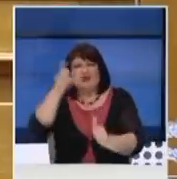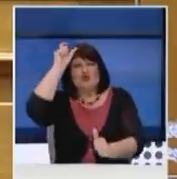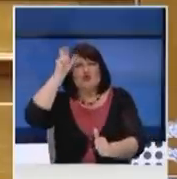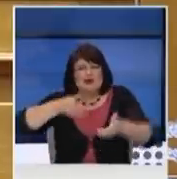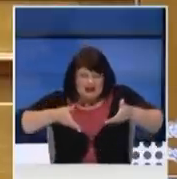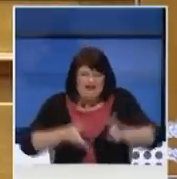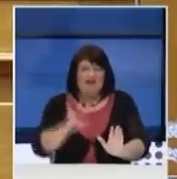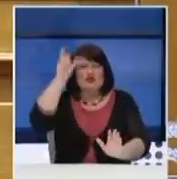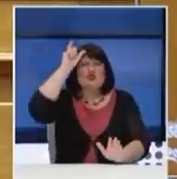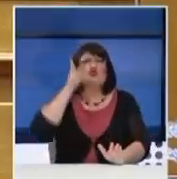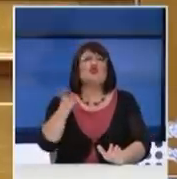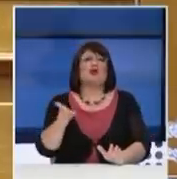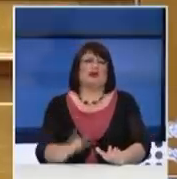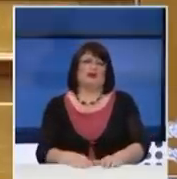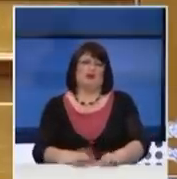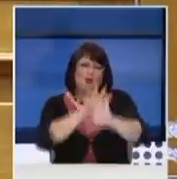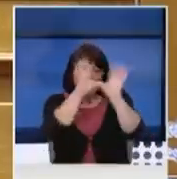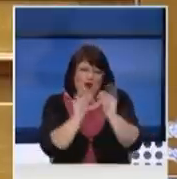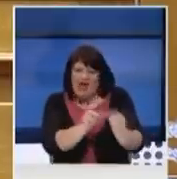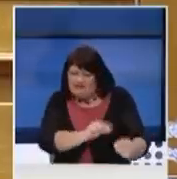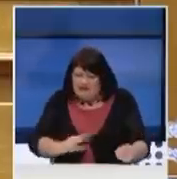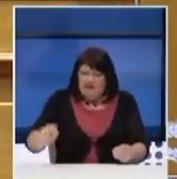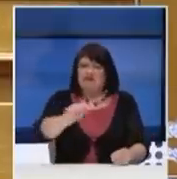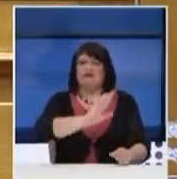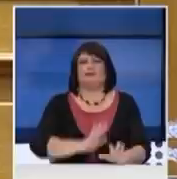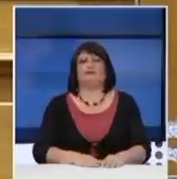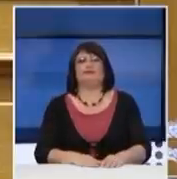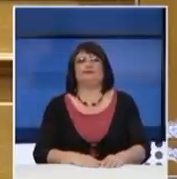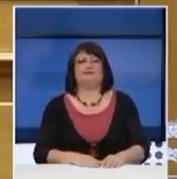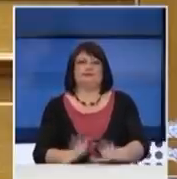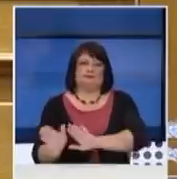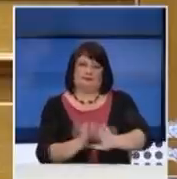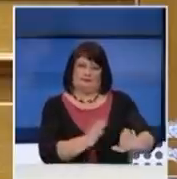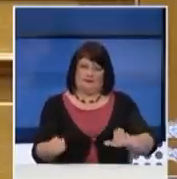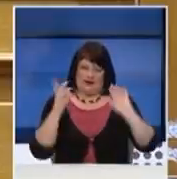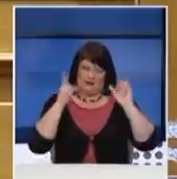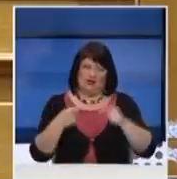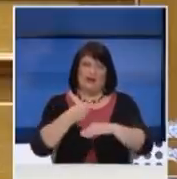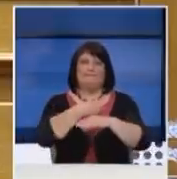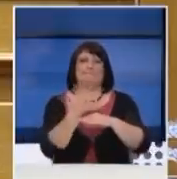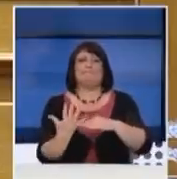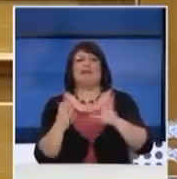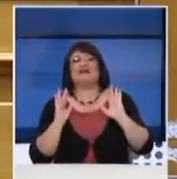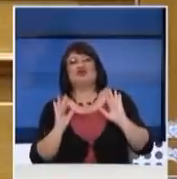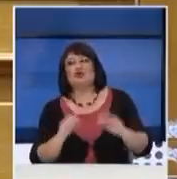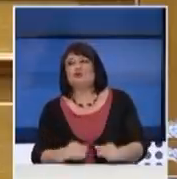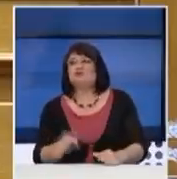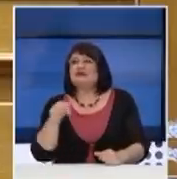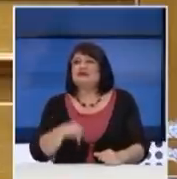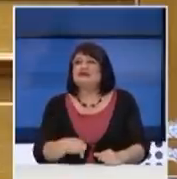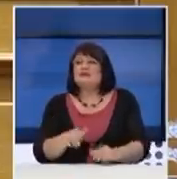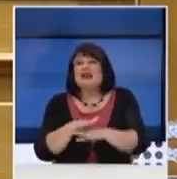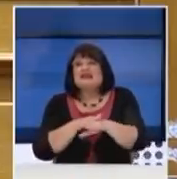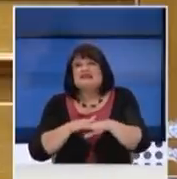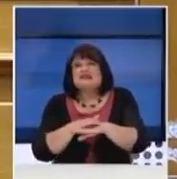η Νέα Δημοκρατία. Ο ολοκληρωτισμός. Πάμε τώρα και στο Πασόκ. Μου θύμισε το λίγο έγκυο στο Πασόκ σήμερα.